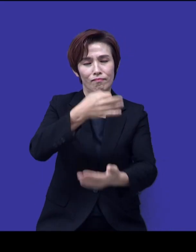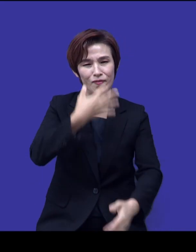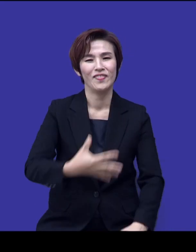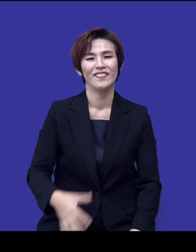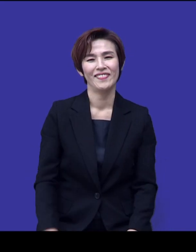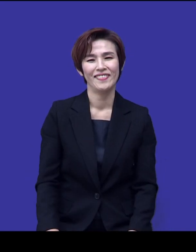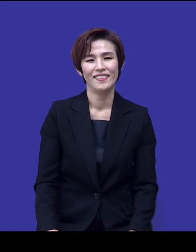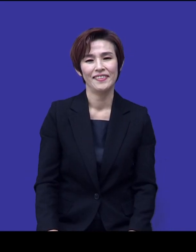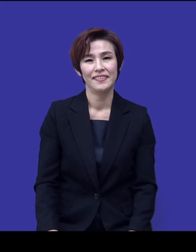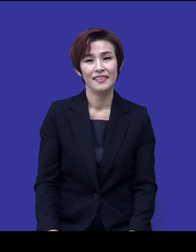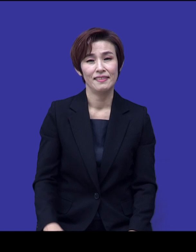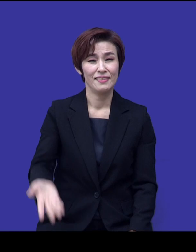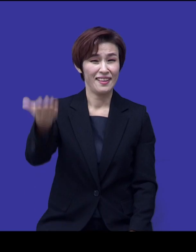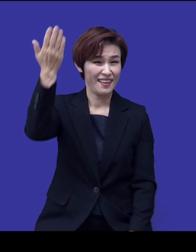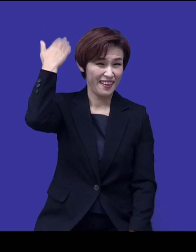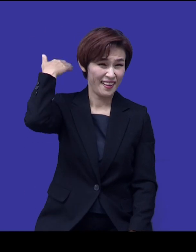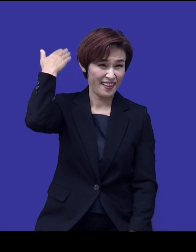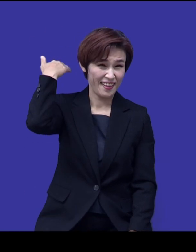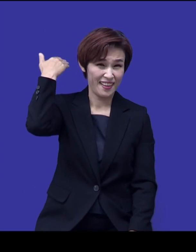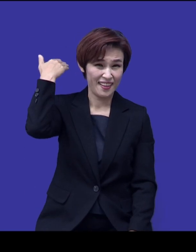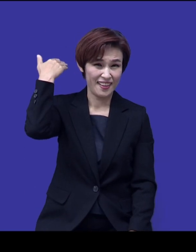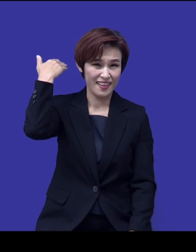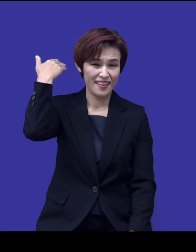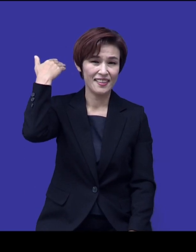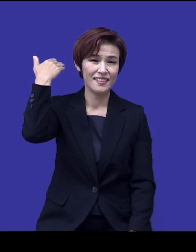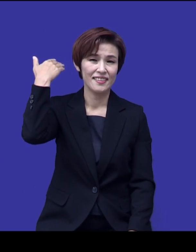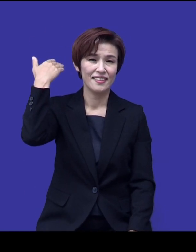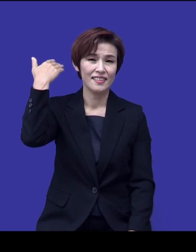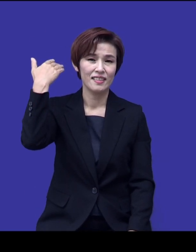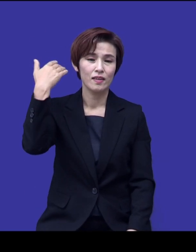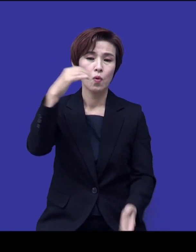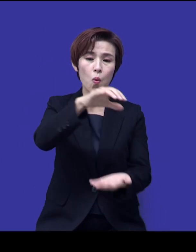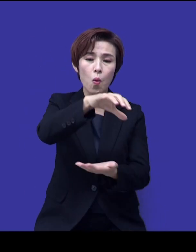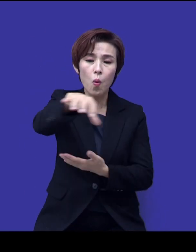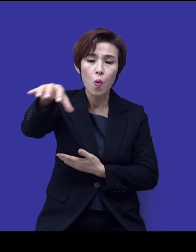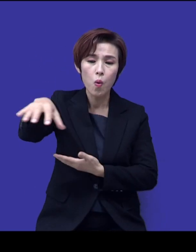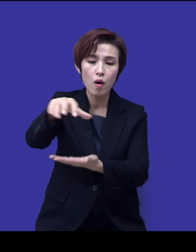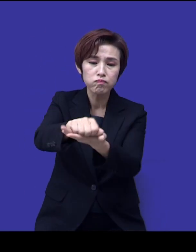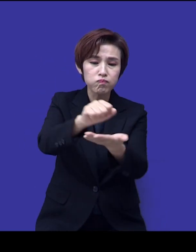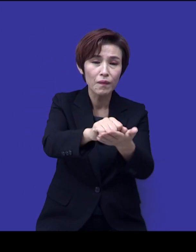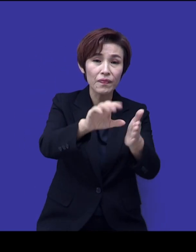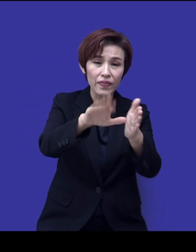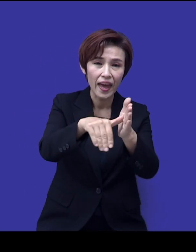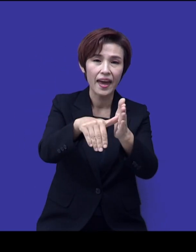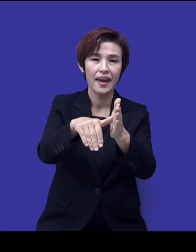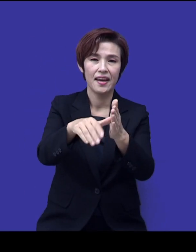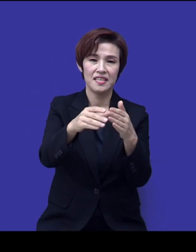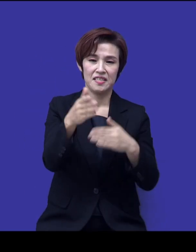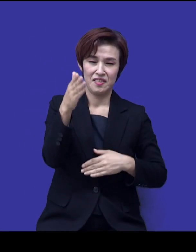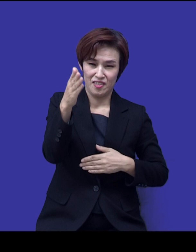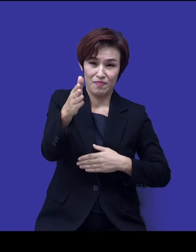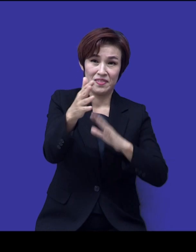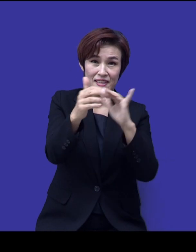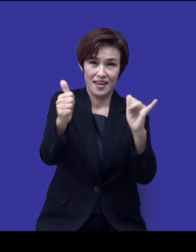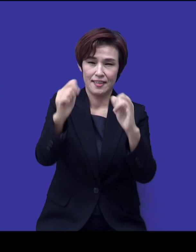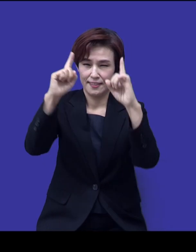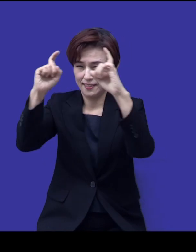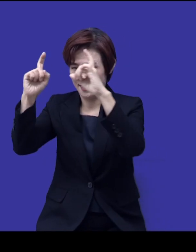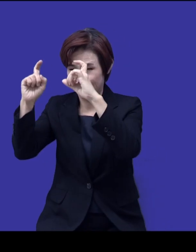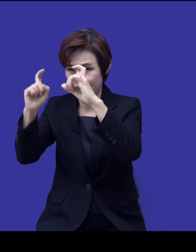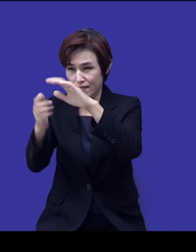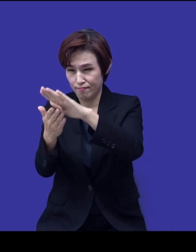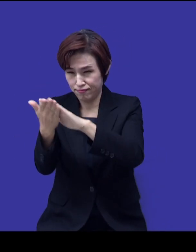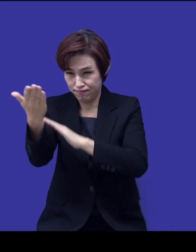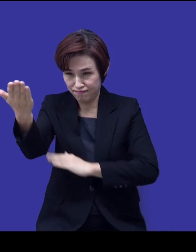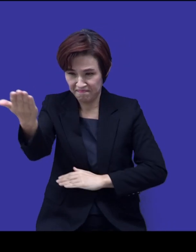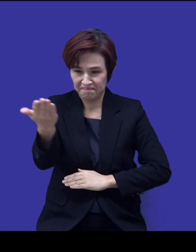그 저희들 때라 하면 비장애인 때는 네. 헌팅맨들이 사진을 찍어와서 일화에서 보여줘요. 맞아요. 예.